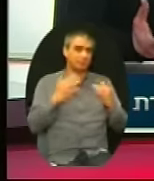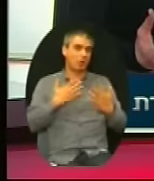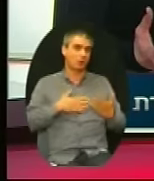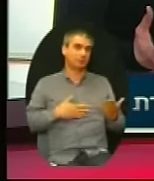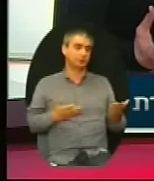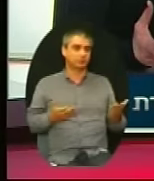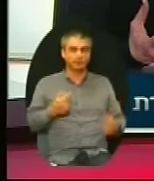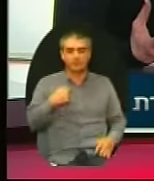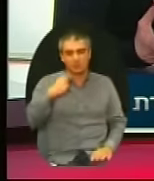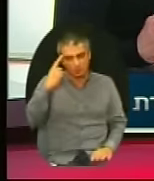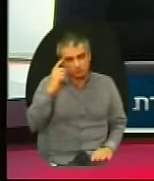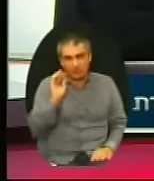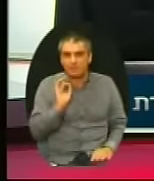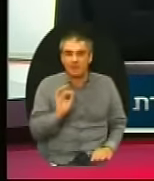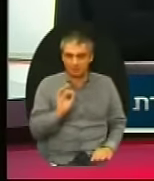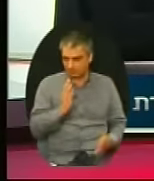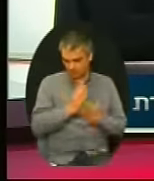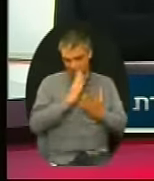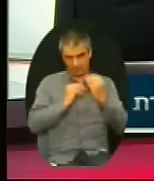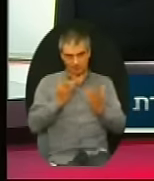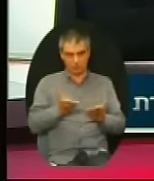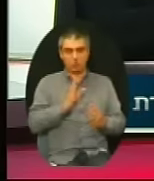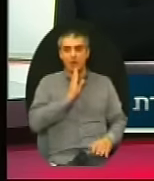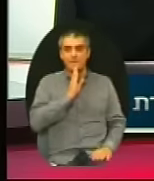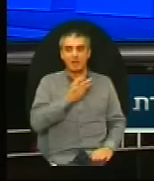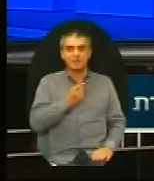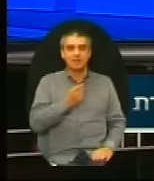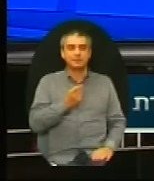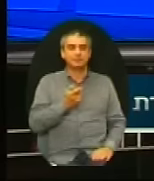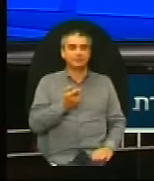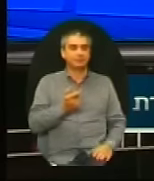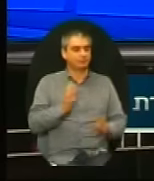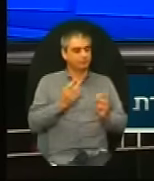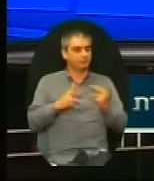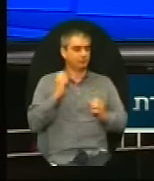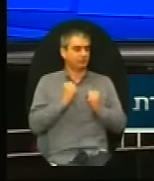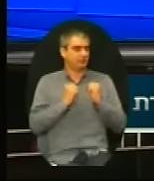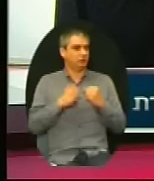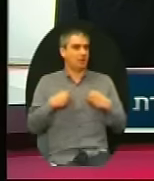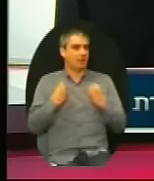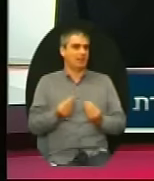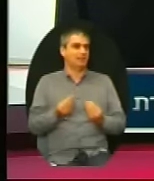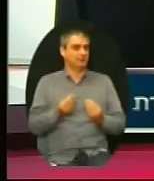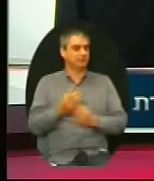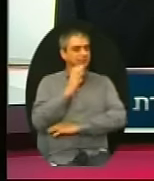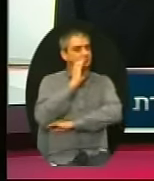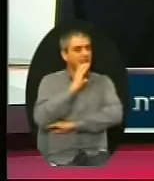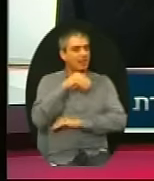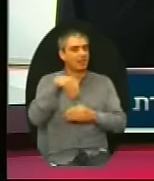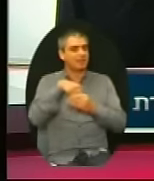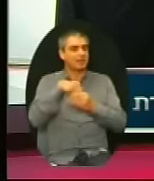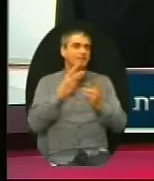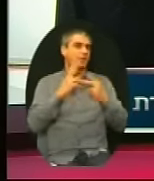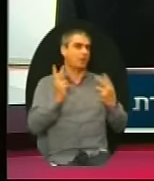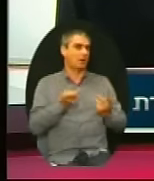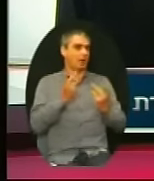אני חושבת שבאמת, ודיברנו על זה, הבעיה היא שבאמת יותר קשה לתת קשב לתכנים, והרבה